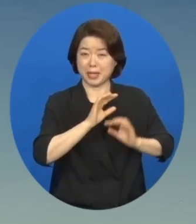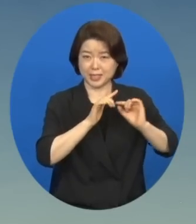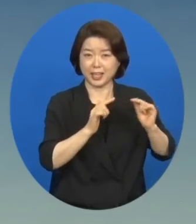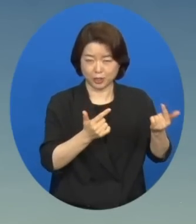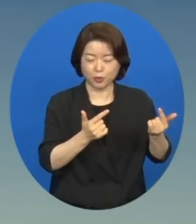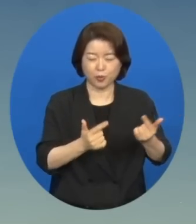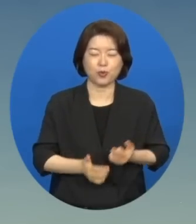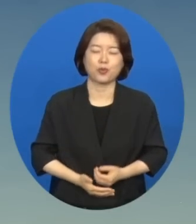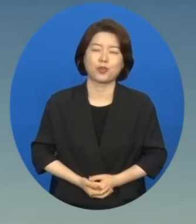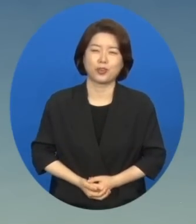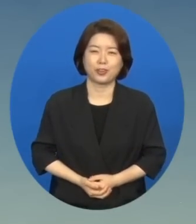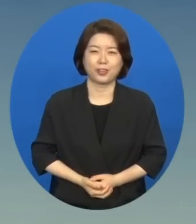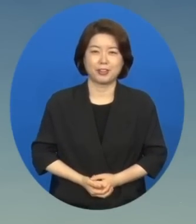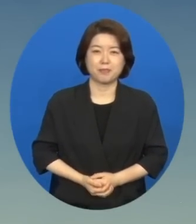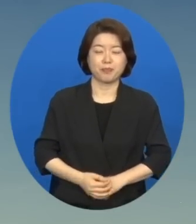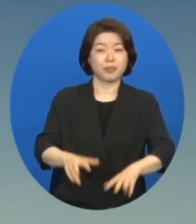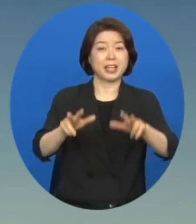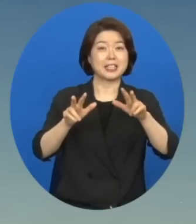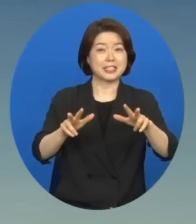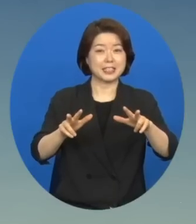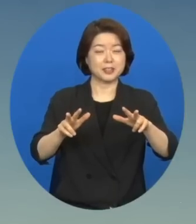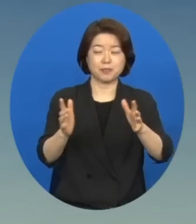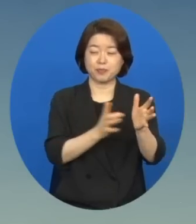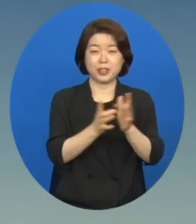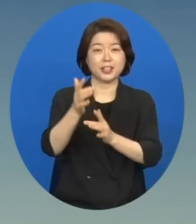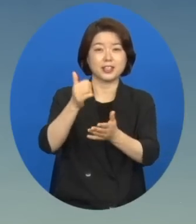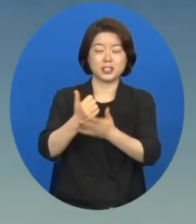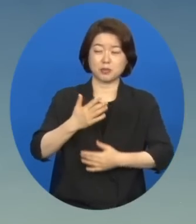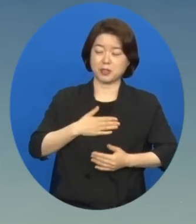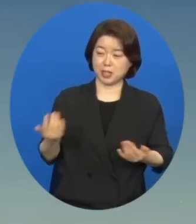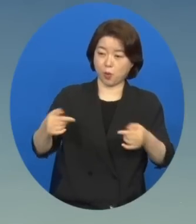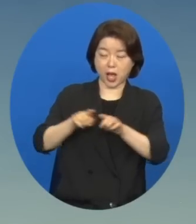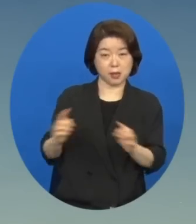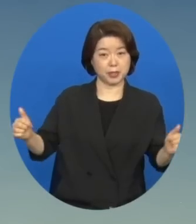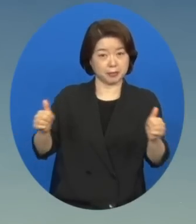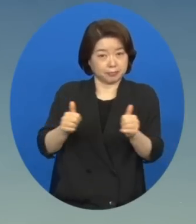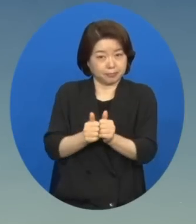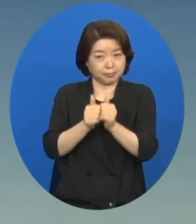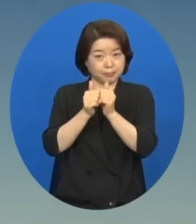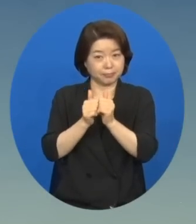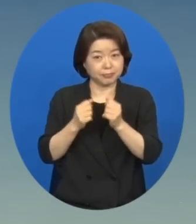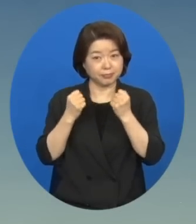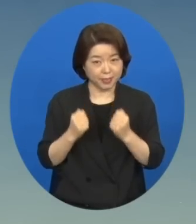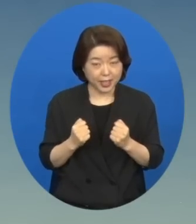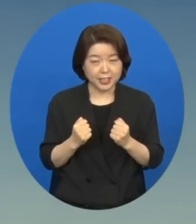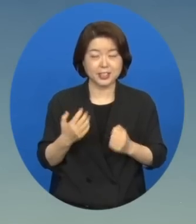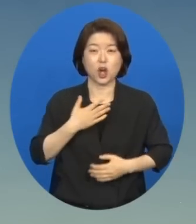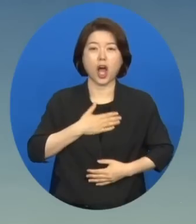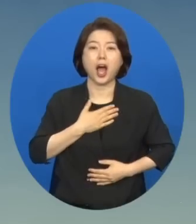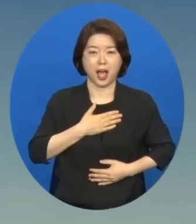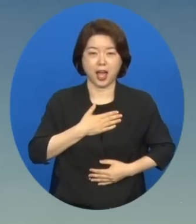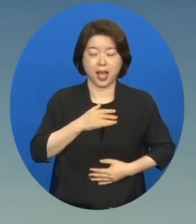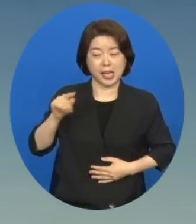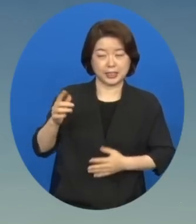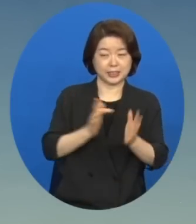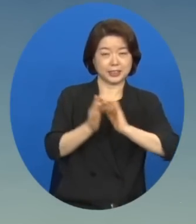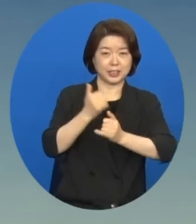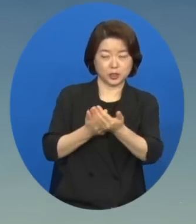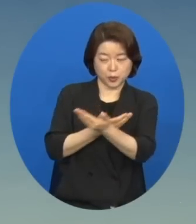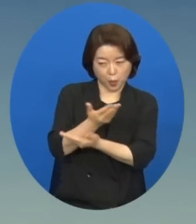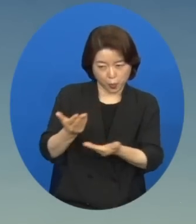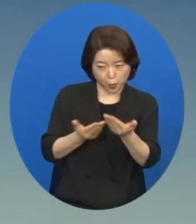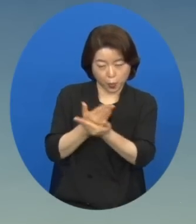아니고 지금 예수님이 나와 함께 계시다는 것을 정말 알고 그 예수님과 교제하며 살고